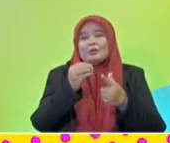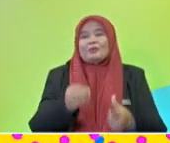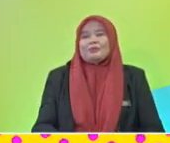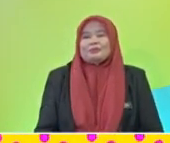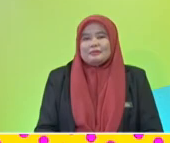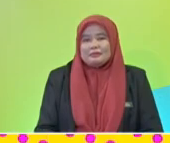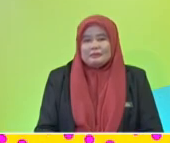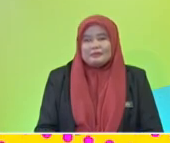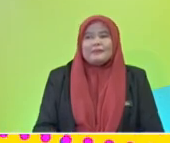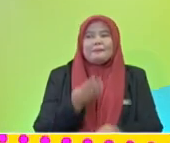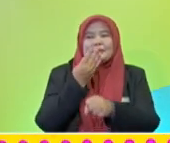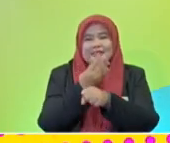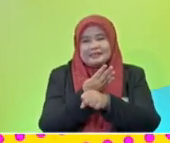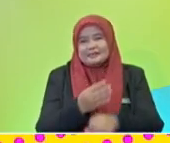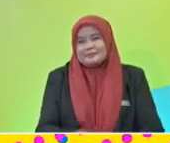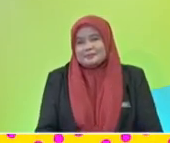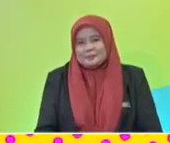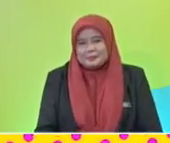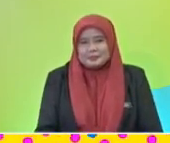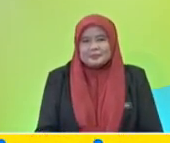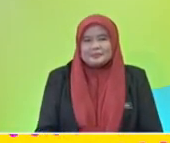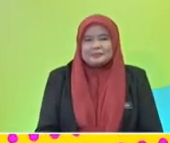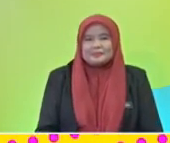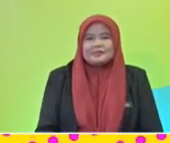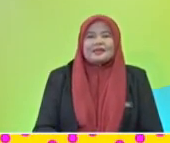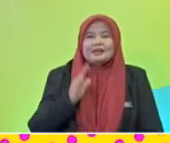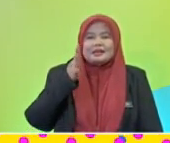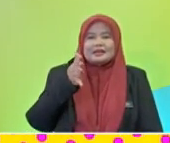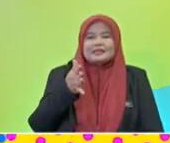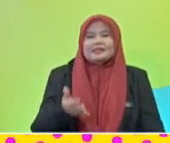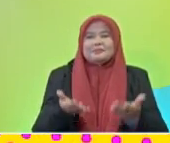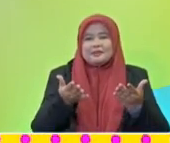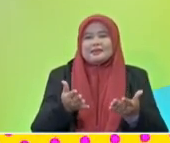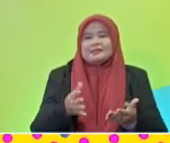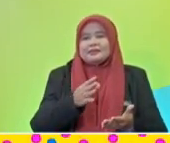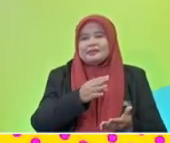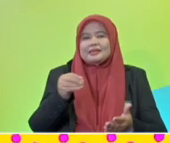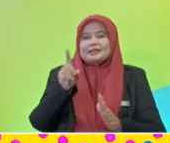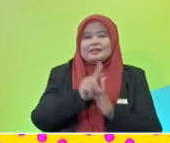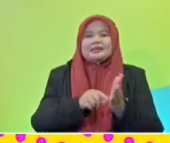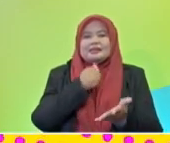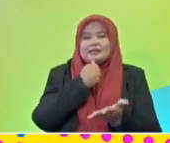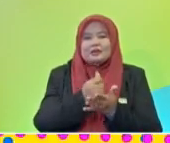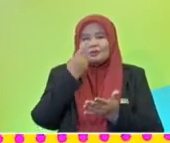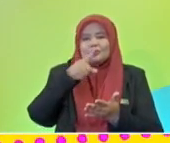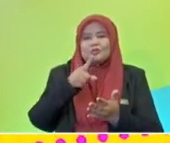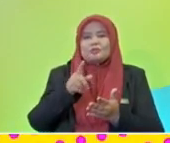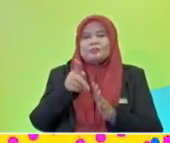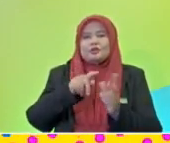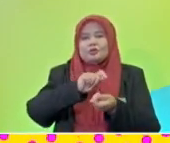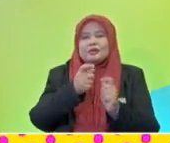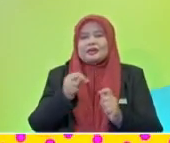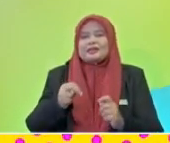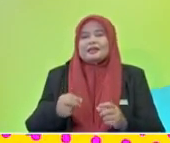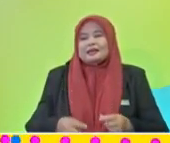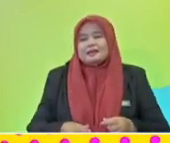besi ha di situ kita ada pilihan logam atau besi akan ditimbang dan dinilai untuk penebusan cenderama betul